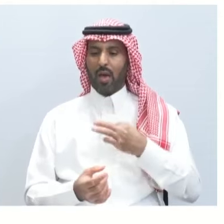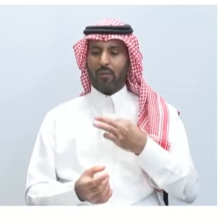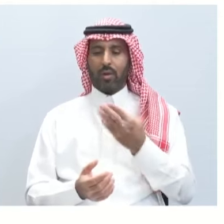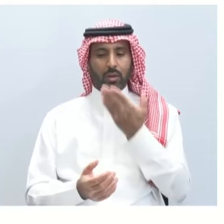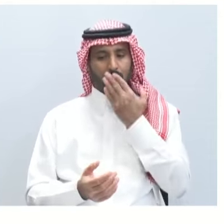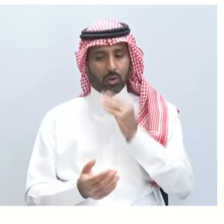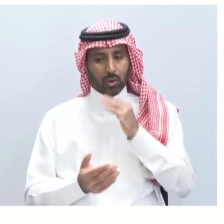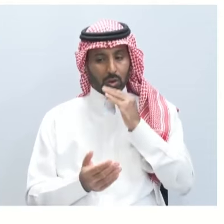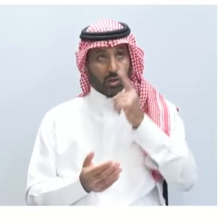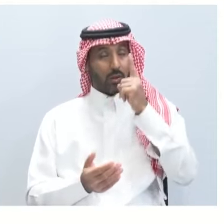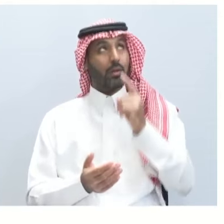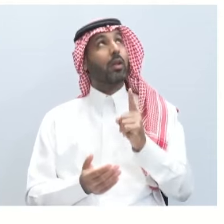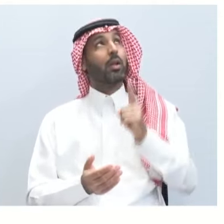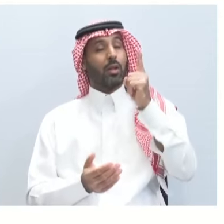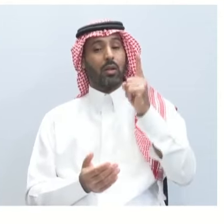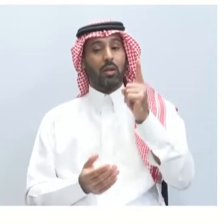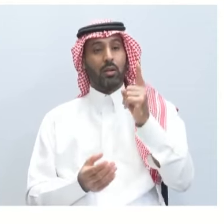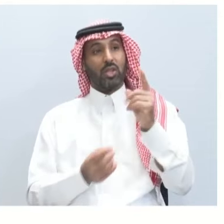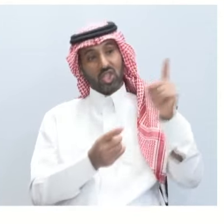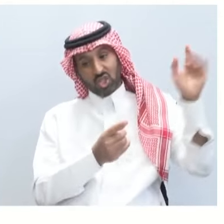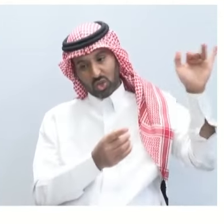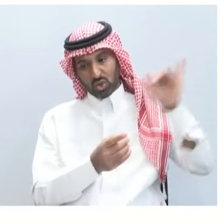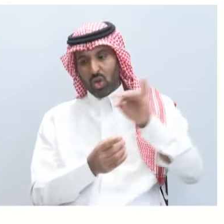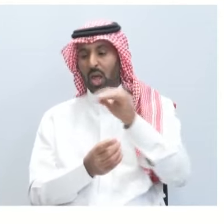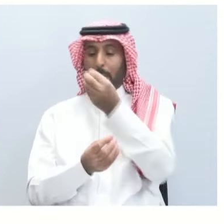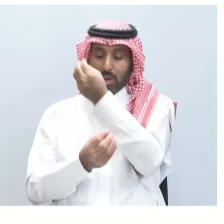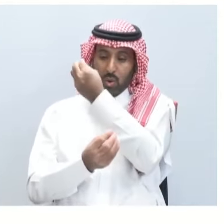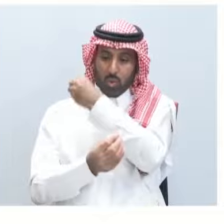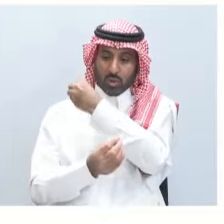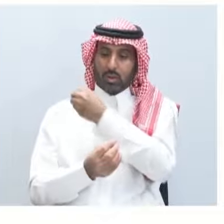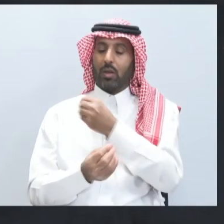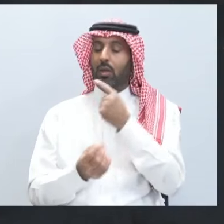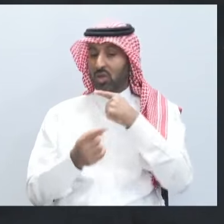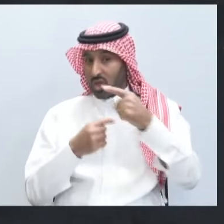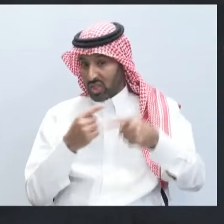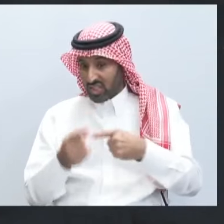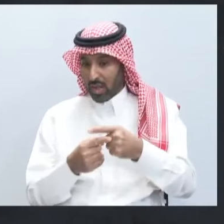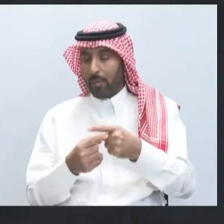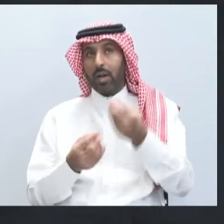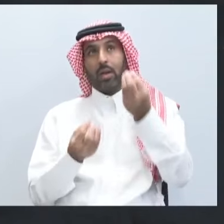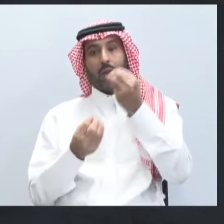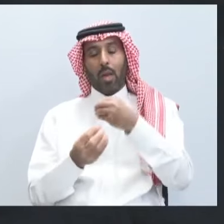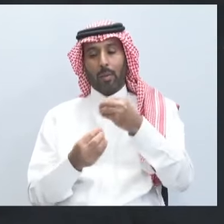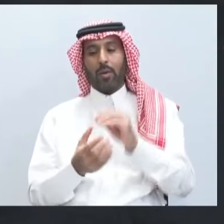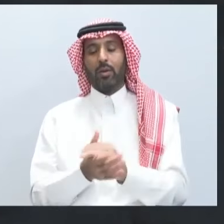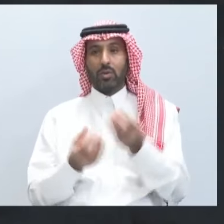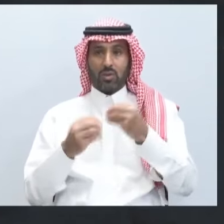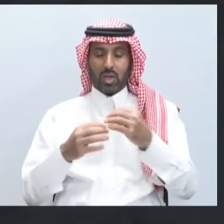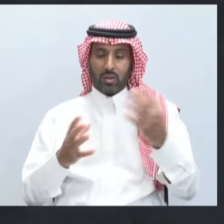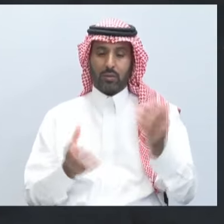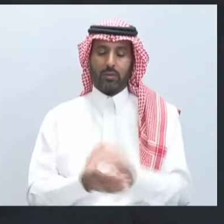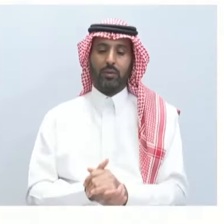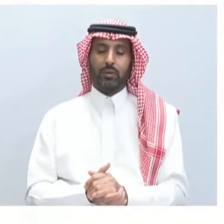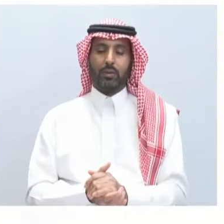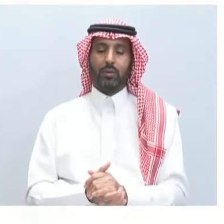شكر هذا الانسان الشاكر يعود اليه بالاجر كذلك يعود اليه بدوام هذه النعمه وزيادتها